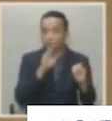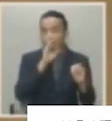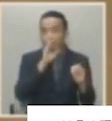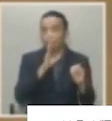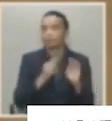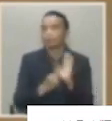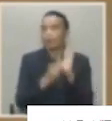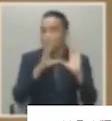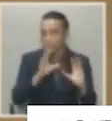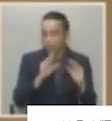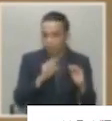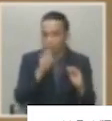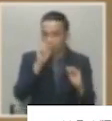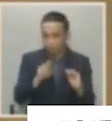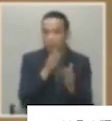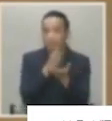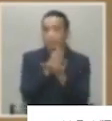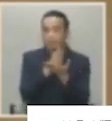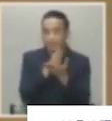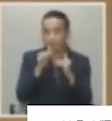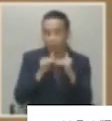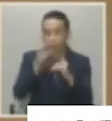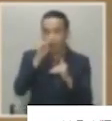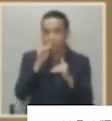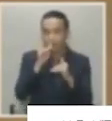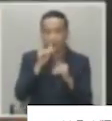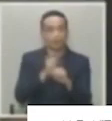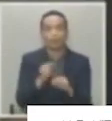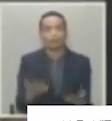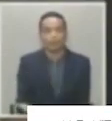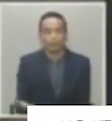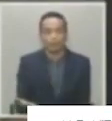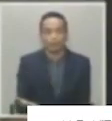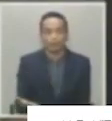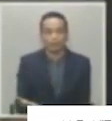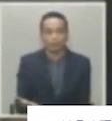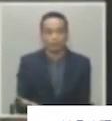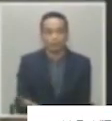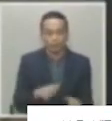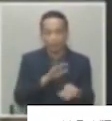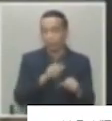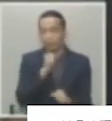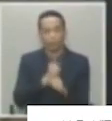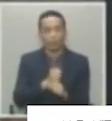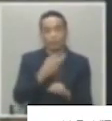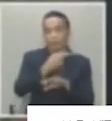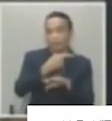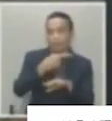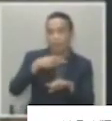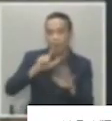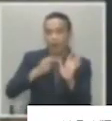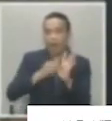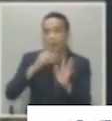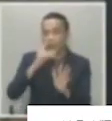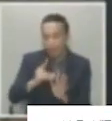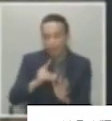นี่ยต้องมีเกินกึ่งแล้วมันจะทำงานได้ยังไงครับเพราะมือหนักๆทั้งนั้นมาเป็นปลัดกระทรวงเป็นรัฐมนตรีทั้ง